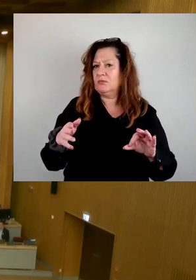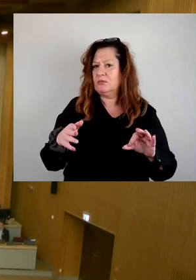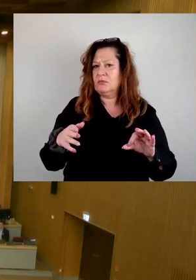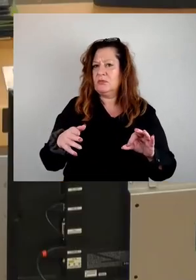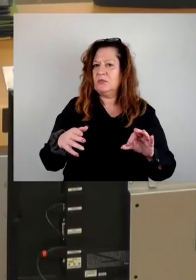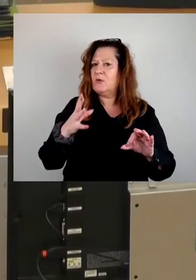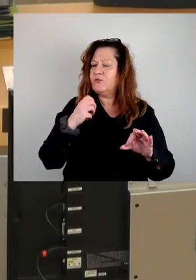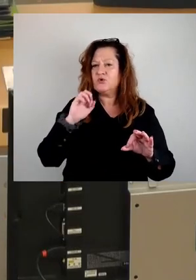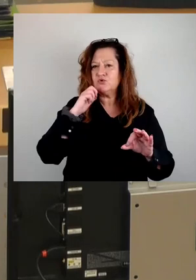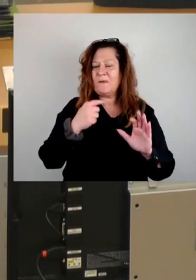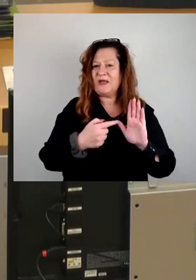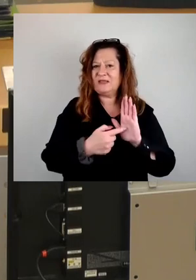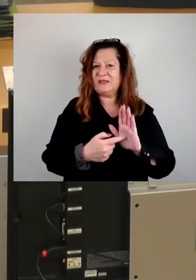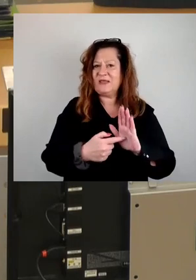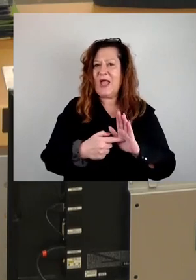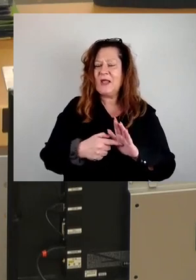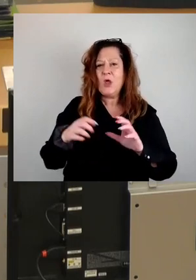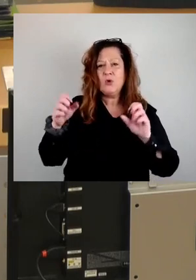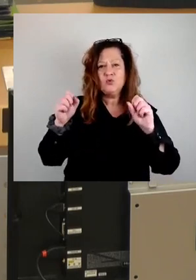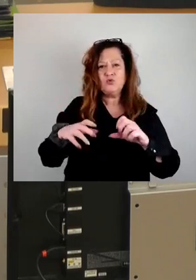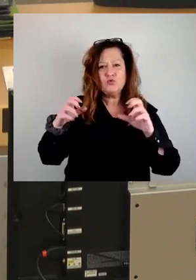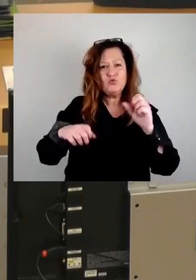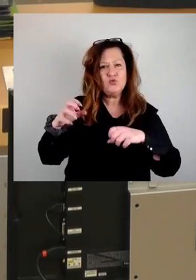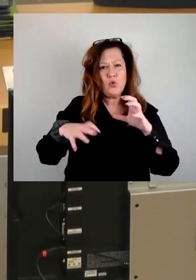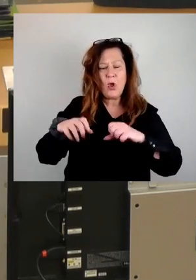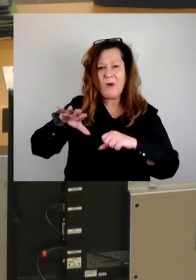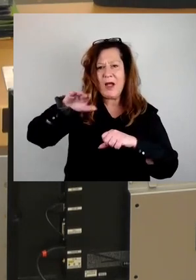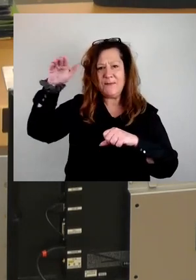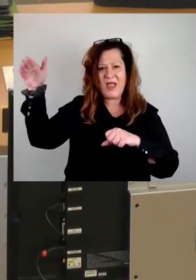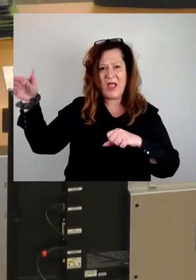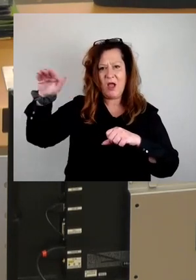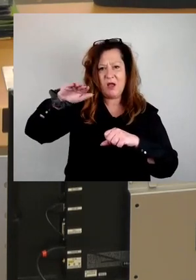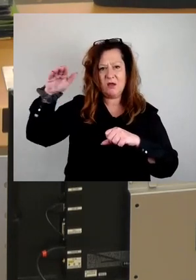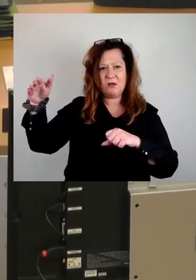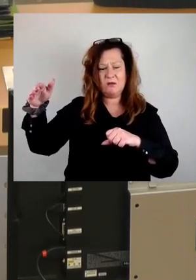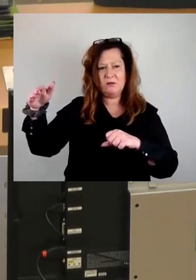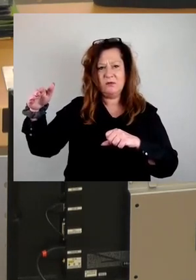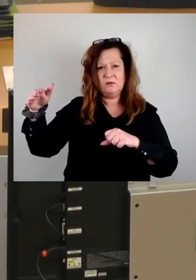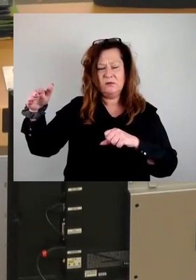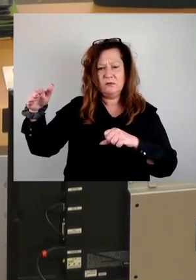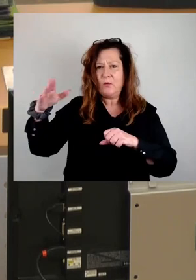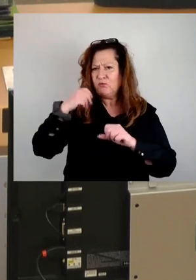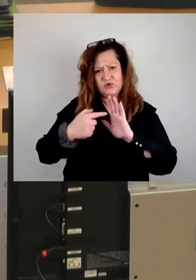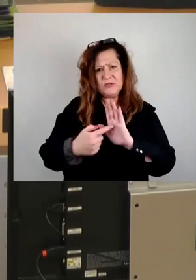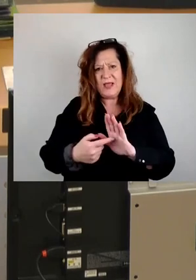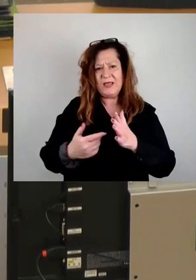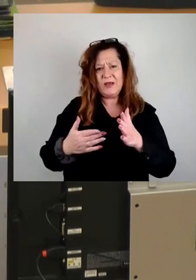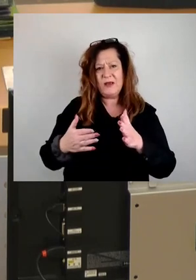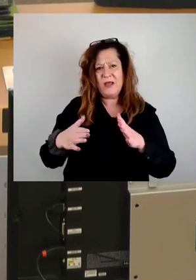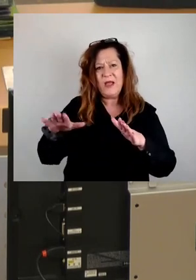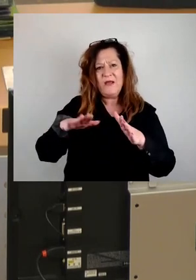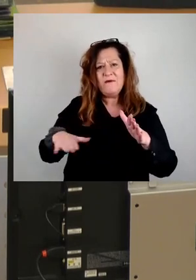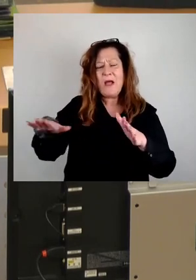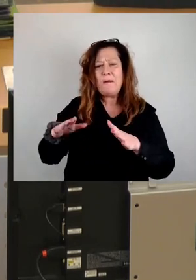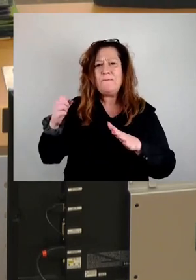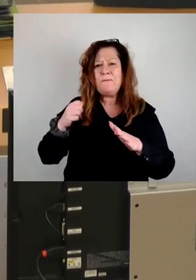Das ist der Trümmerberg, um den es geht. Und Das sind die Flächen, die hier blau markierten, die gekauft werden. Und man